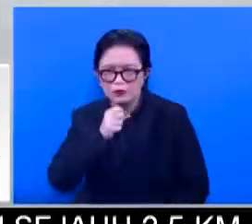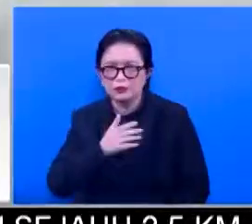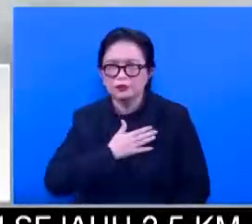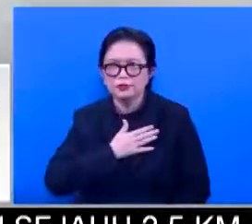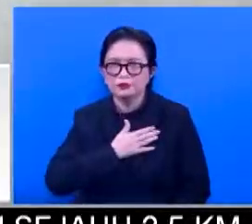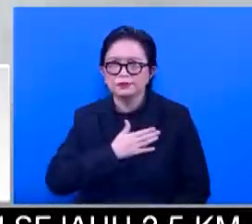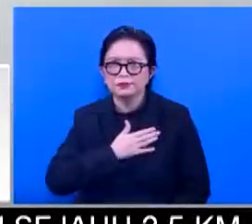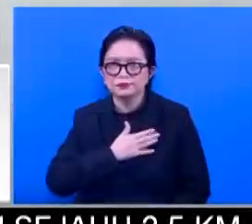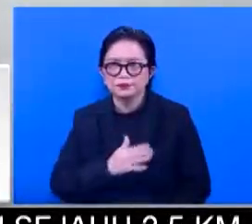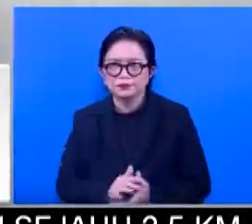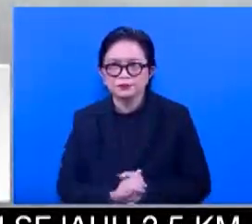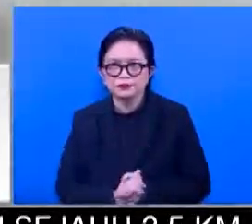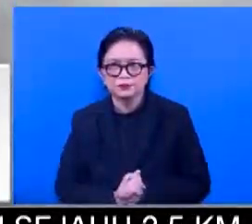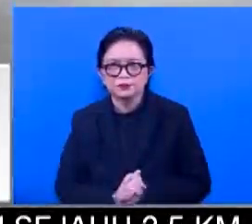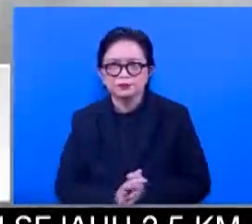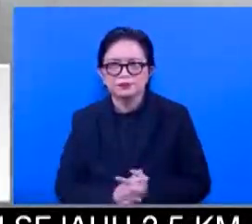Hai, Bu.